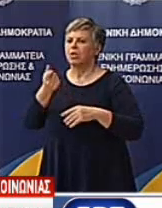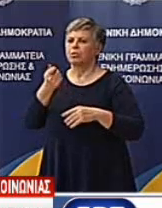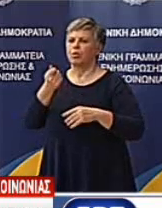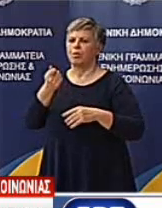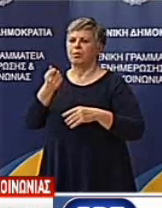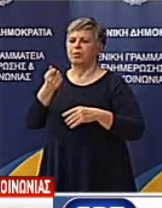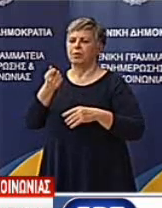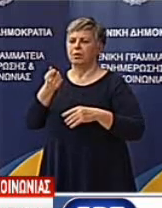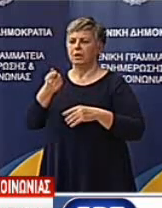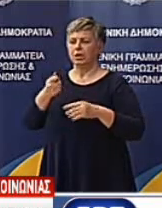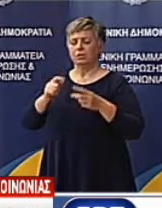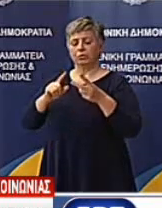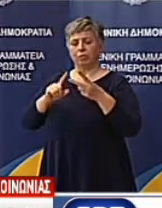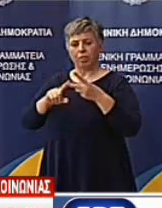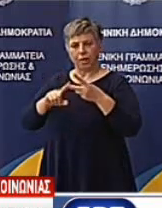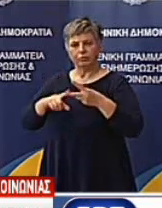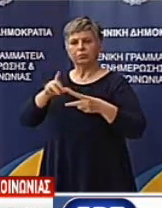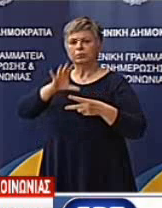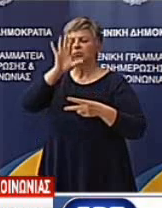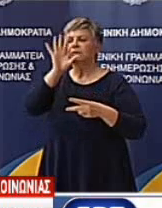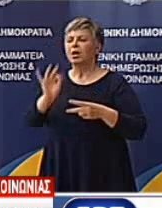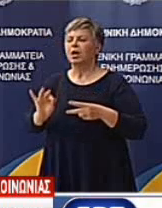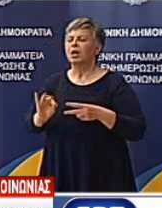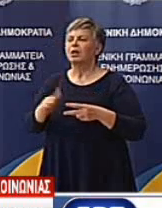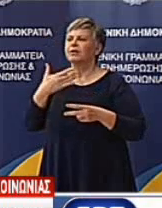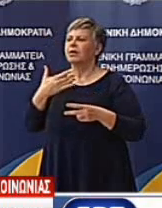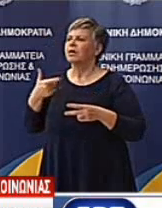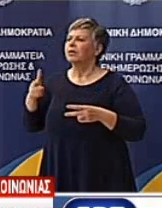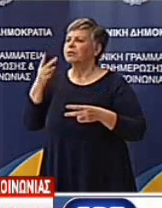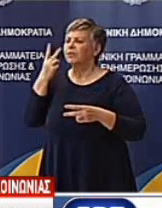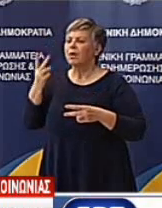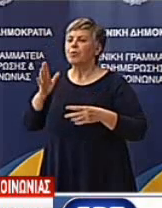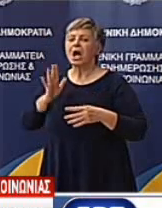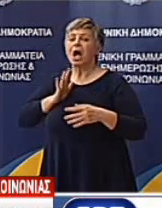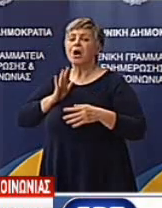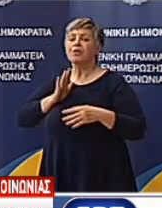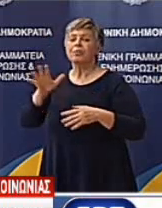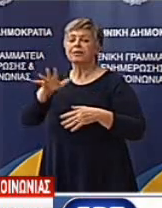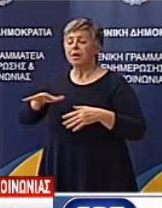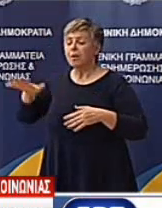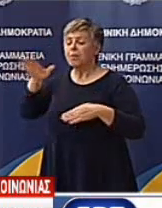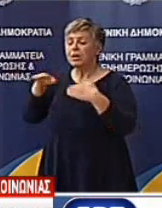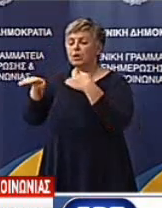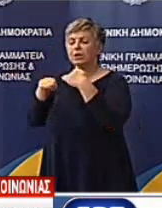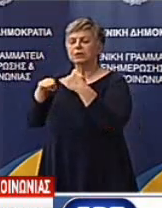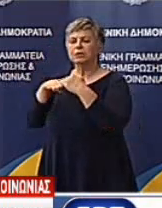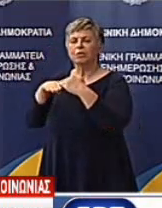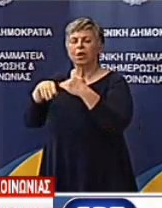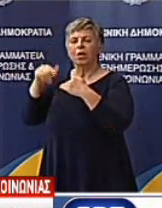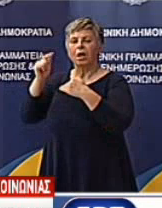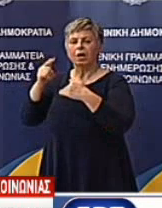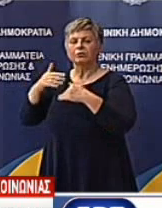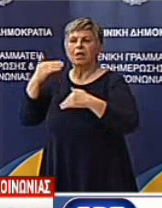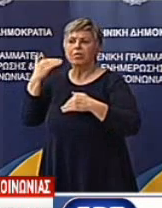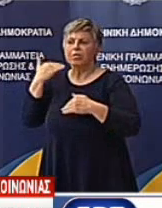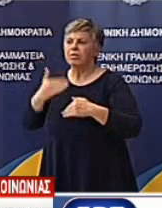την πραγματική αυτοθυσία πολιτών, ομάδων που εργάζονται και συνεισφέρουν σε